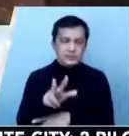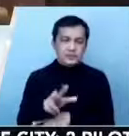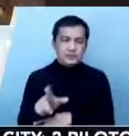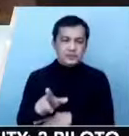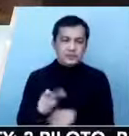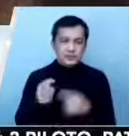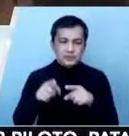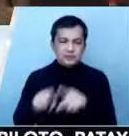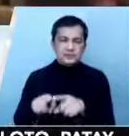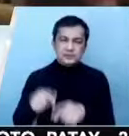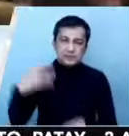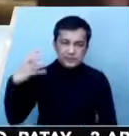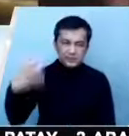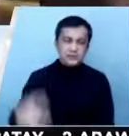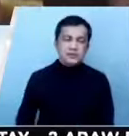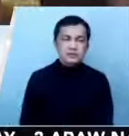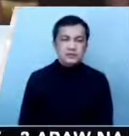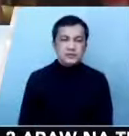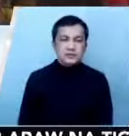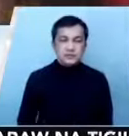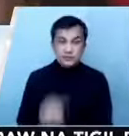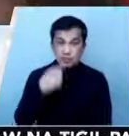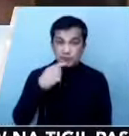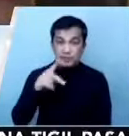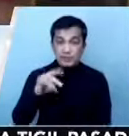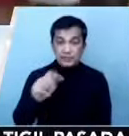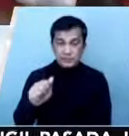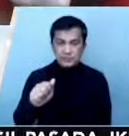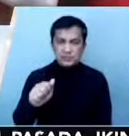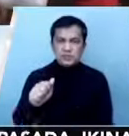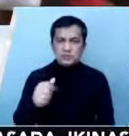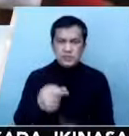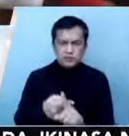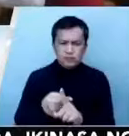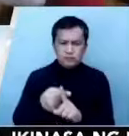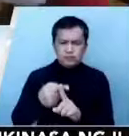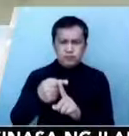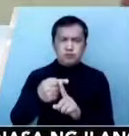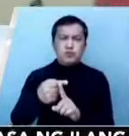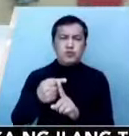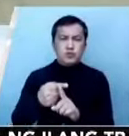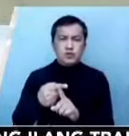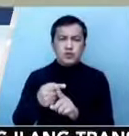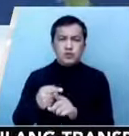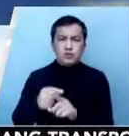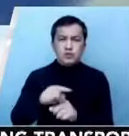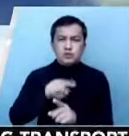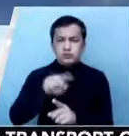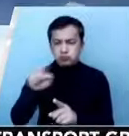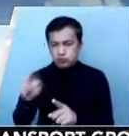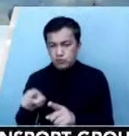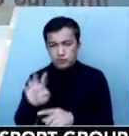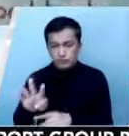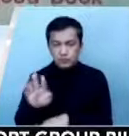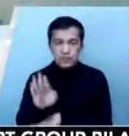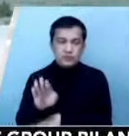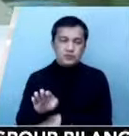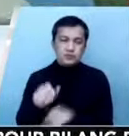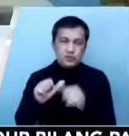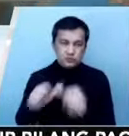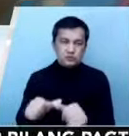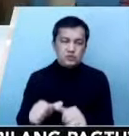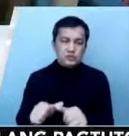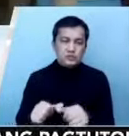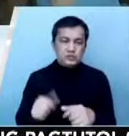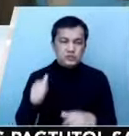ng init, na ayon sa PAGASA ay aabot ng hanggang alas 4 ng hapon. Sa air-conditioned namang classroom,